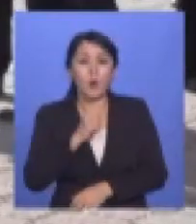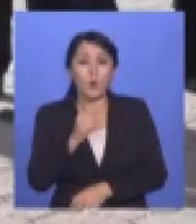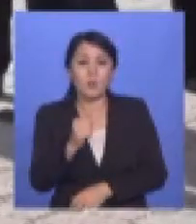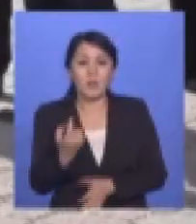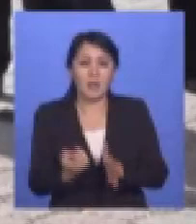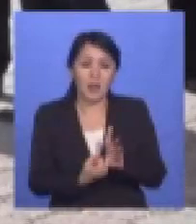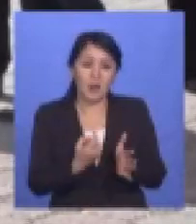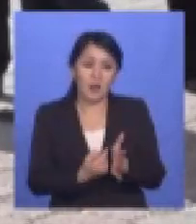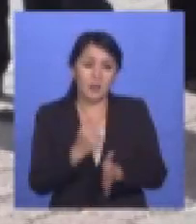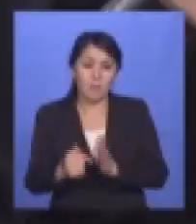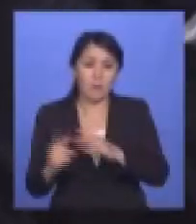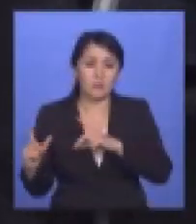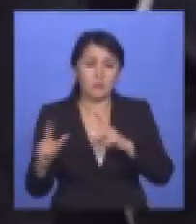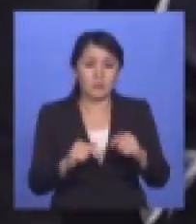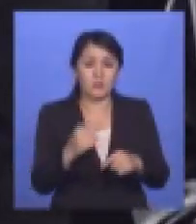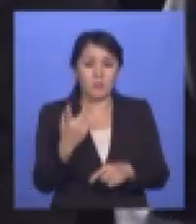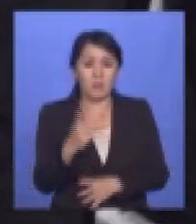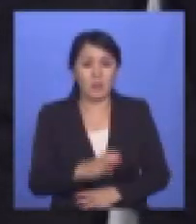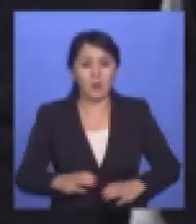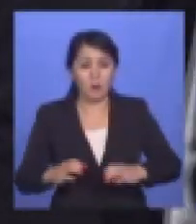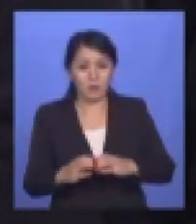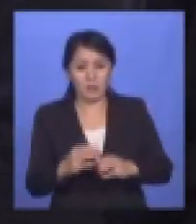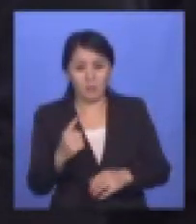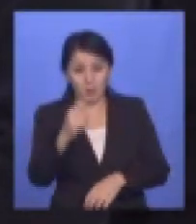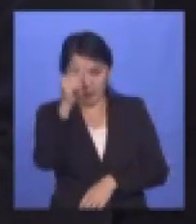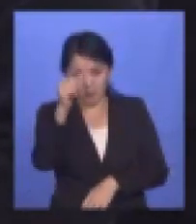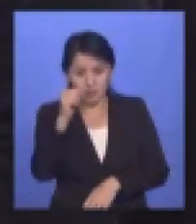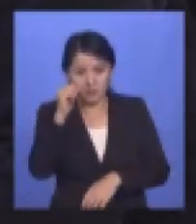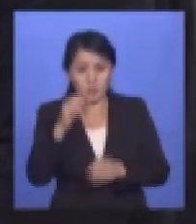Қарағанды қалаларына аттанады. 30 адамнан құралған топ бір айда 14 мың